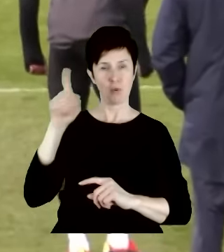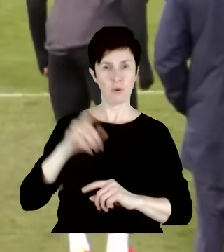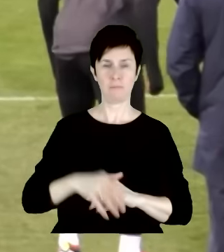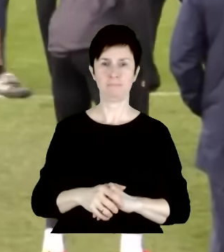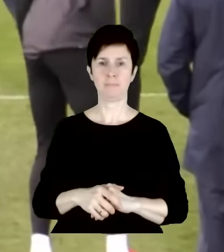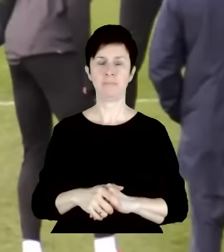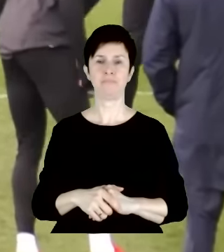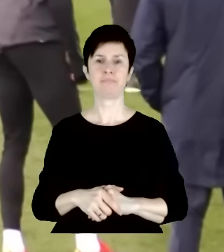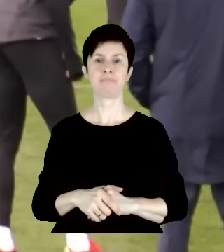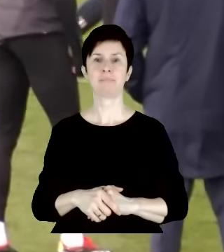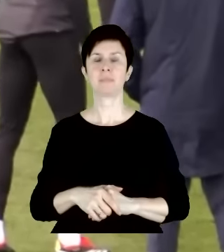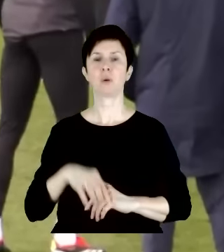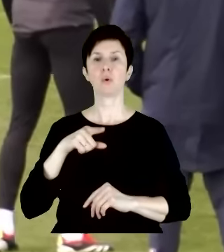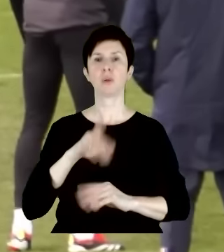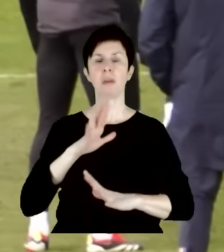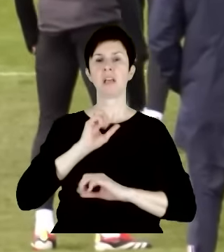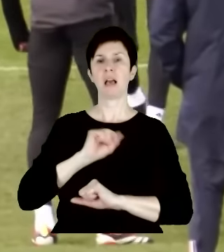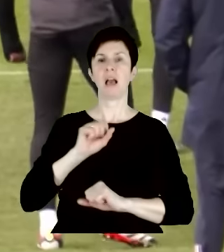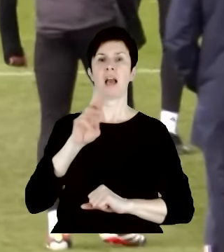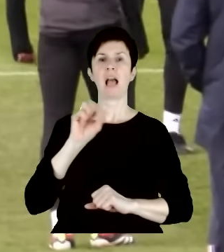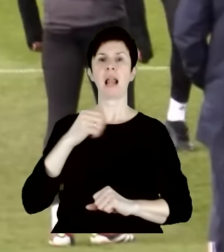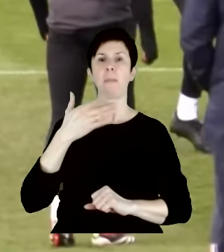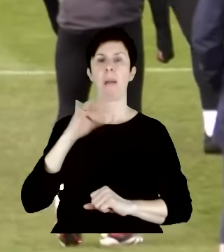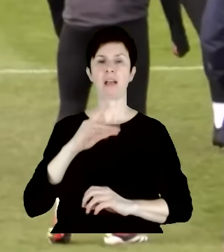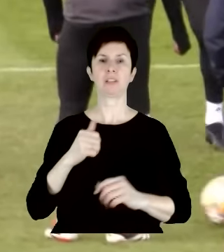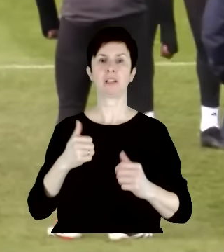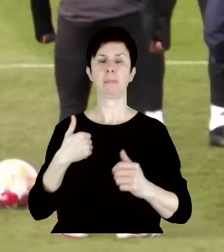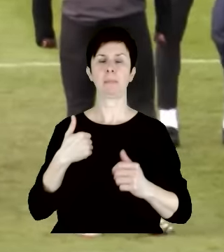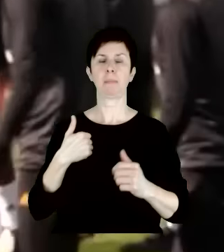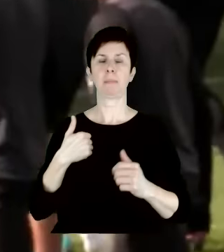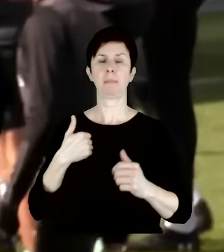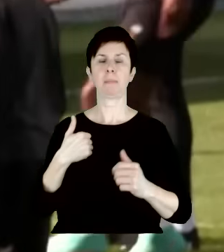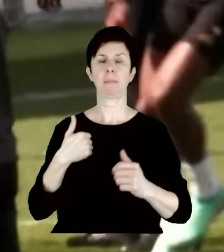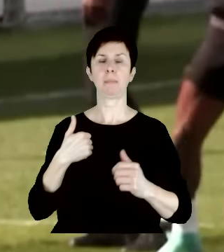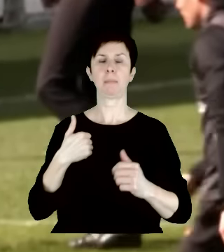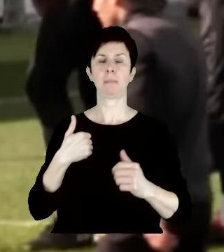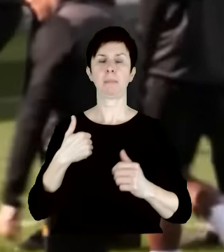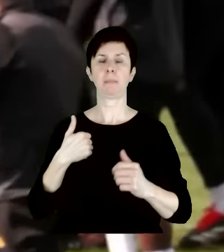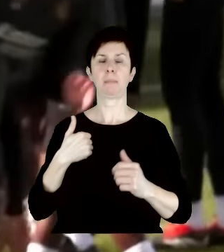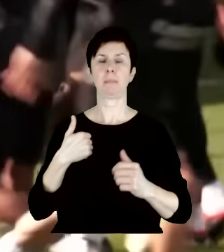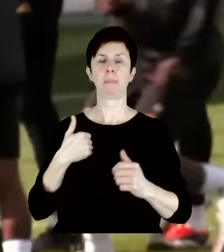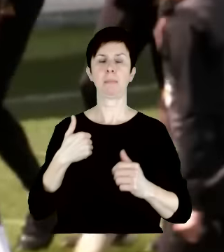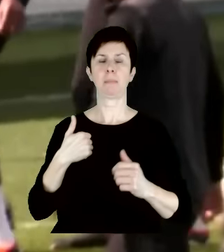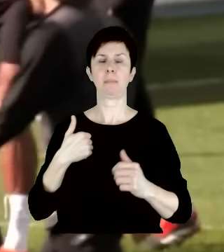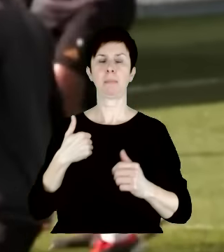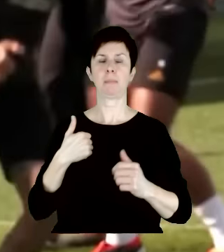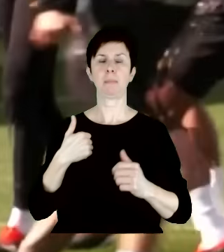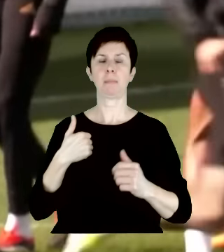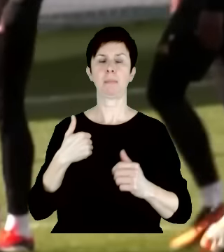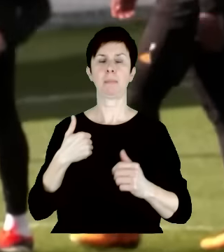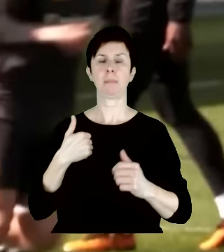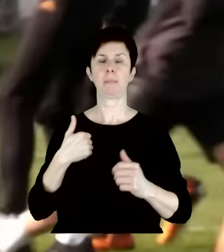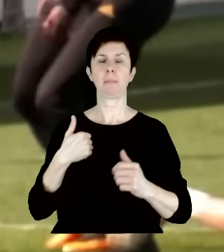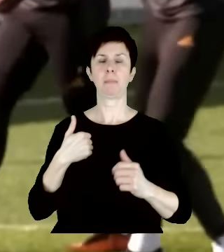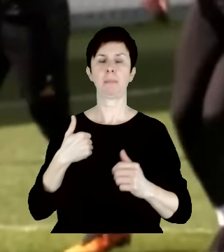Skromniejszej zaliczki u siebie bronić będzie Real Madryt, który w pierwszym starciu pokonał RB Lipsk 1-0. Los Blancos są oczywiście faworytem, ale nie wiadomo, jak na